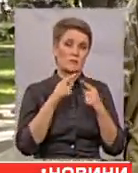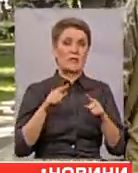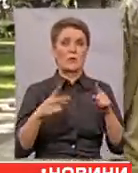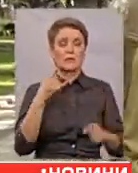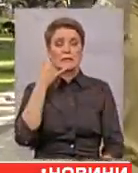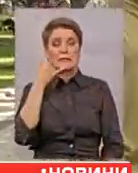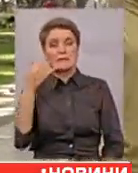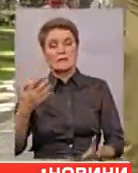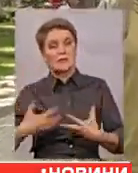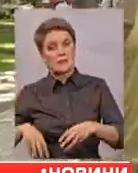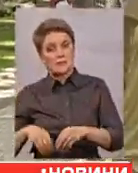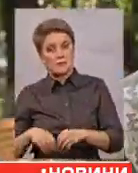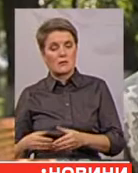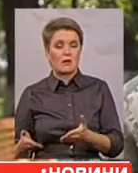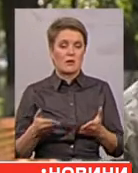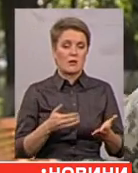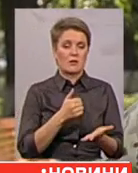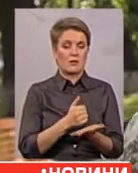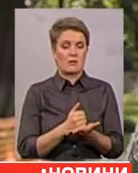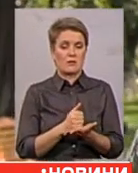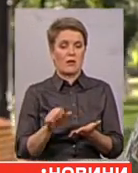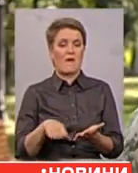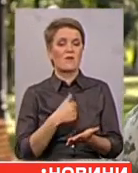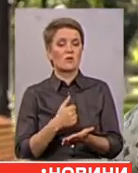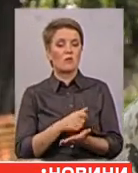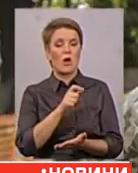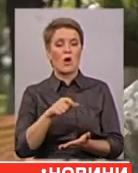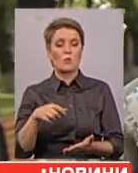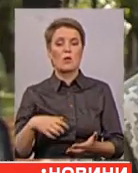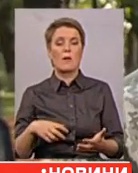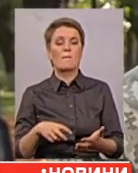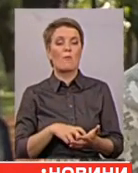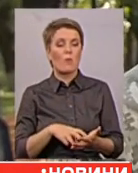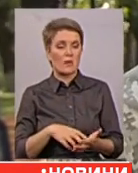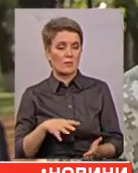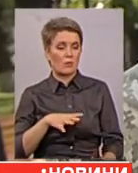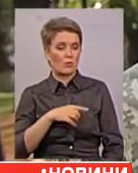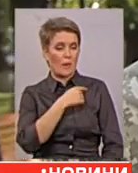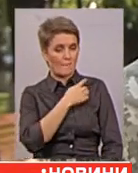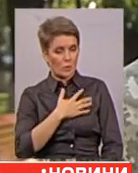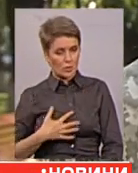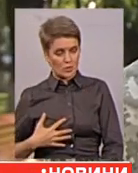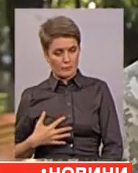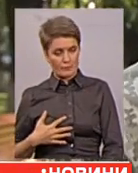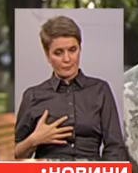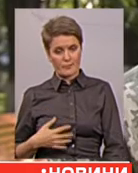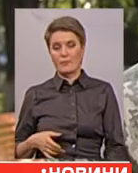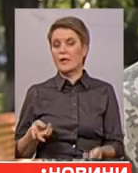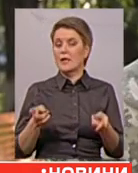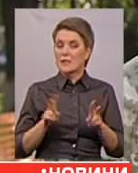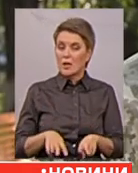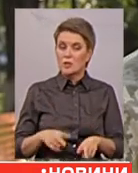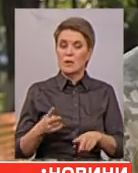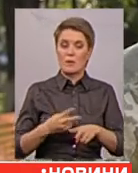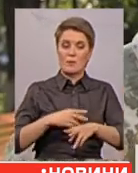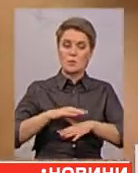або ж залучати керівництво. В основному люди бояться бути пораненим. Тобто залишитись без руки, не